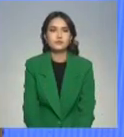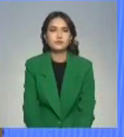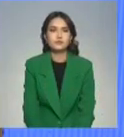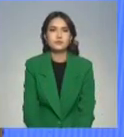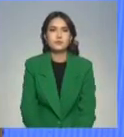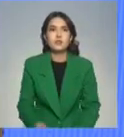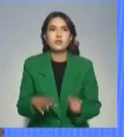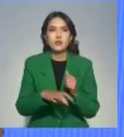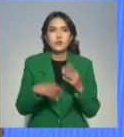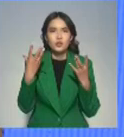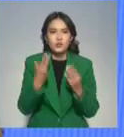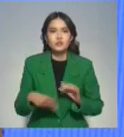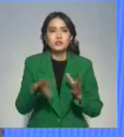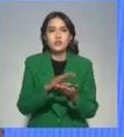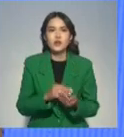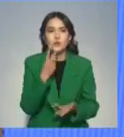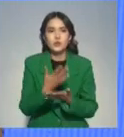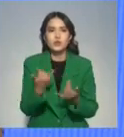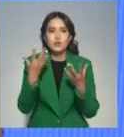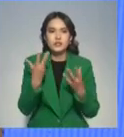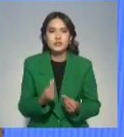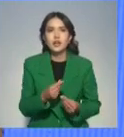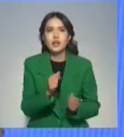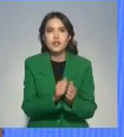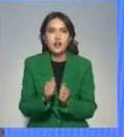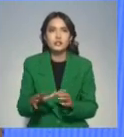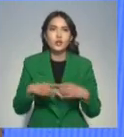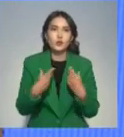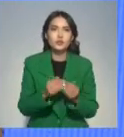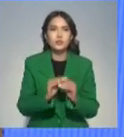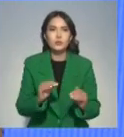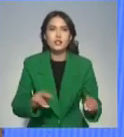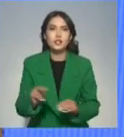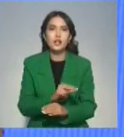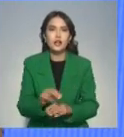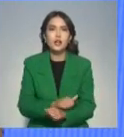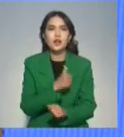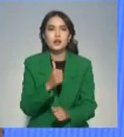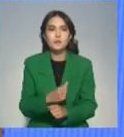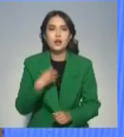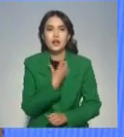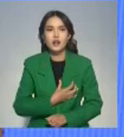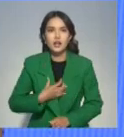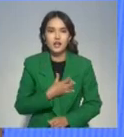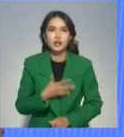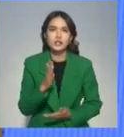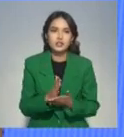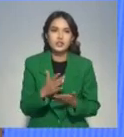Сол зерттеулердің нәтижелері көрсеткендей, бүгінгі күні қазақ отбасындағы балаларды тәрбиелейтін басты құндылықтар еңбекқорлық